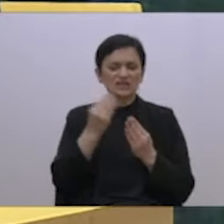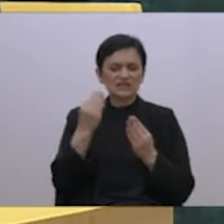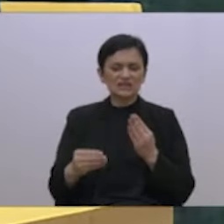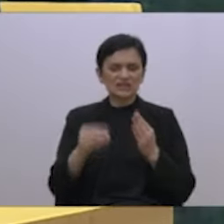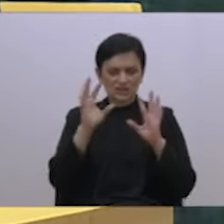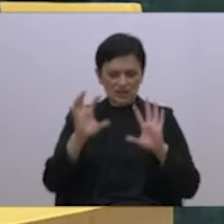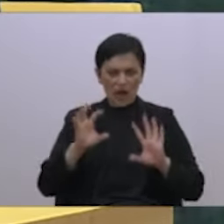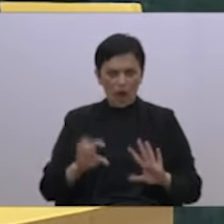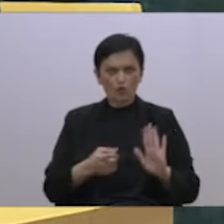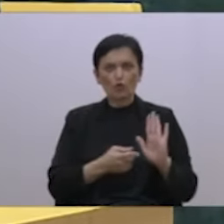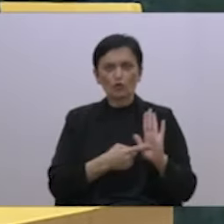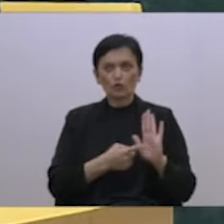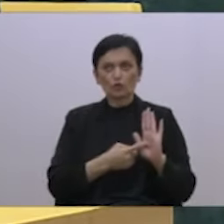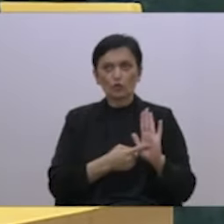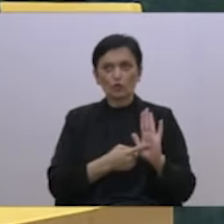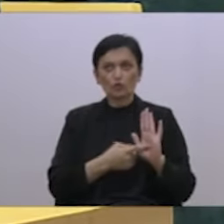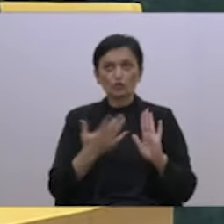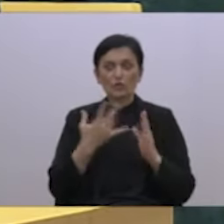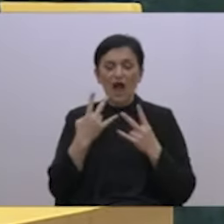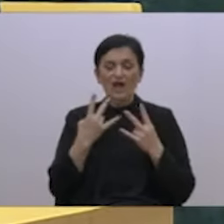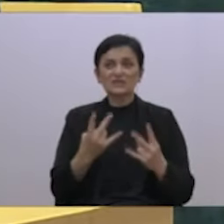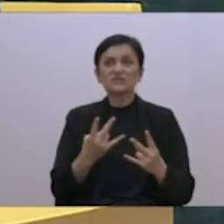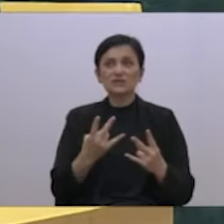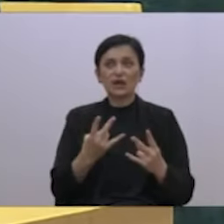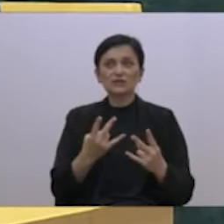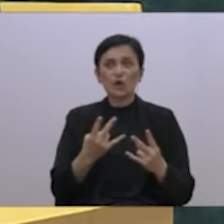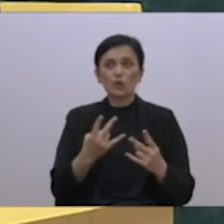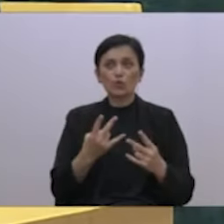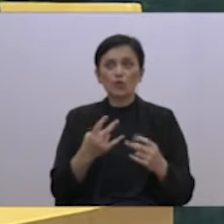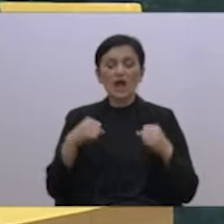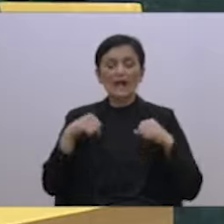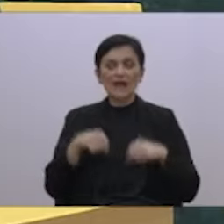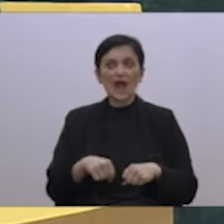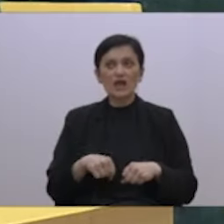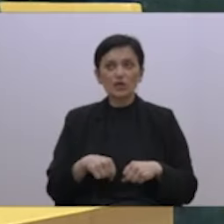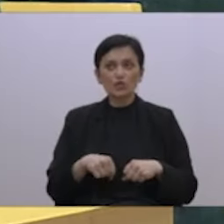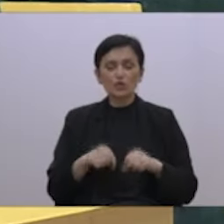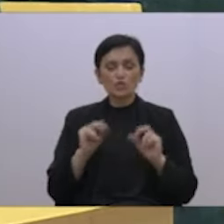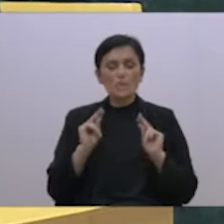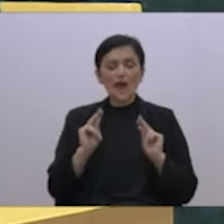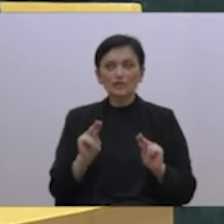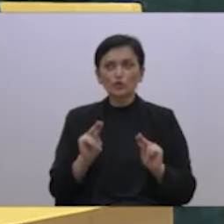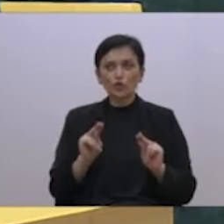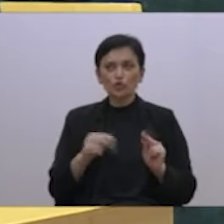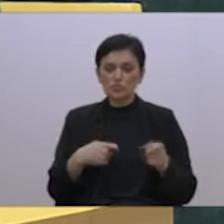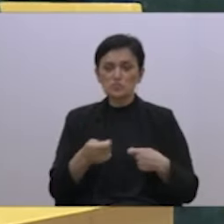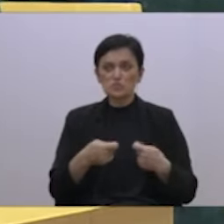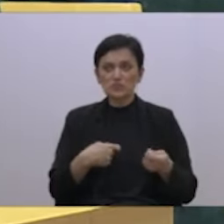კანონი, რომელიც აზიანებს ლეგალურ პატიოსან